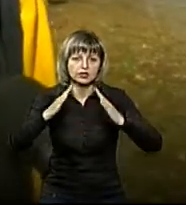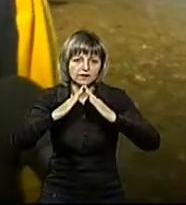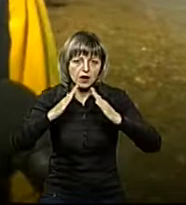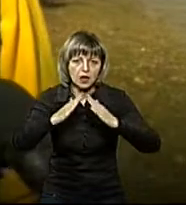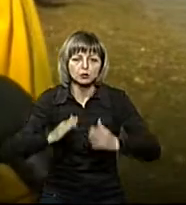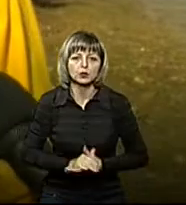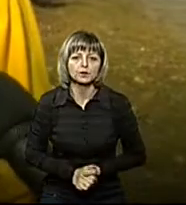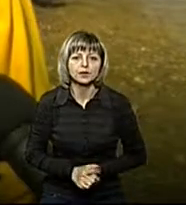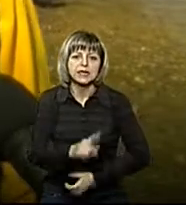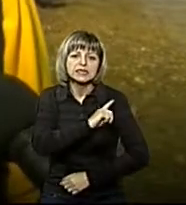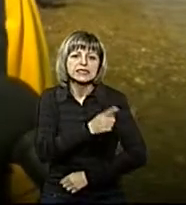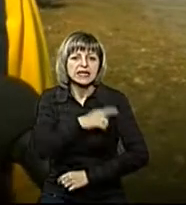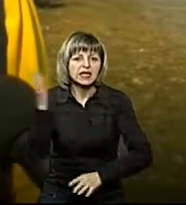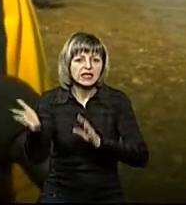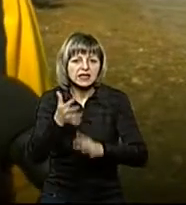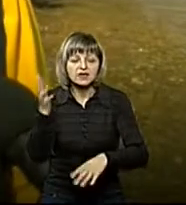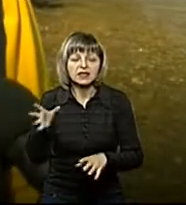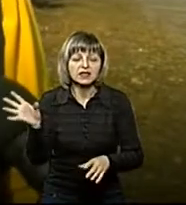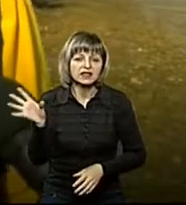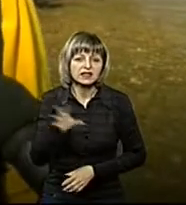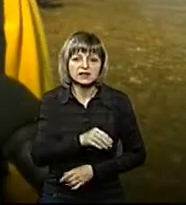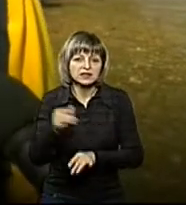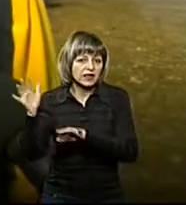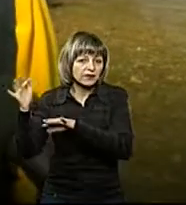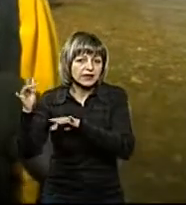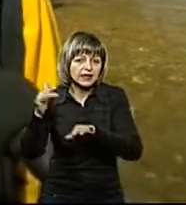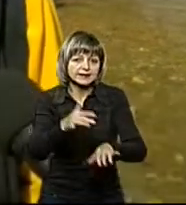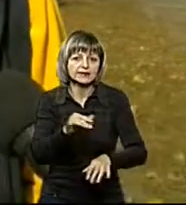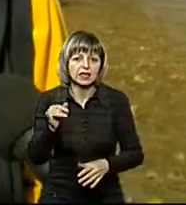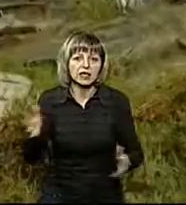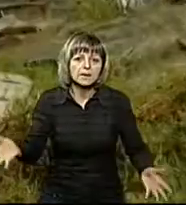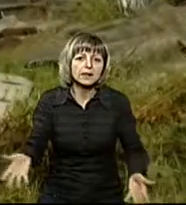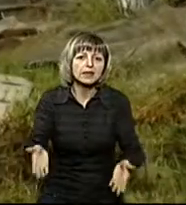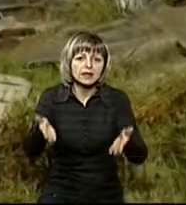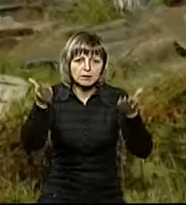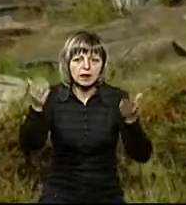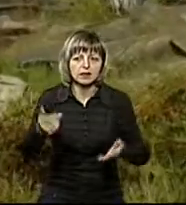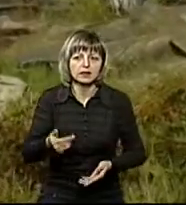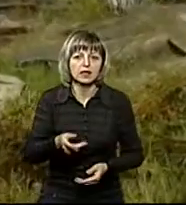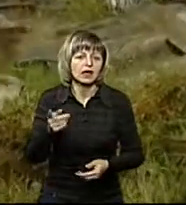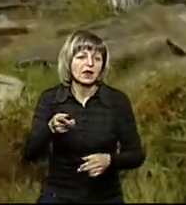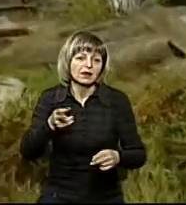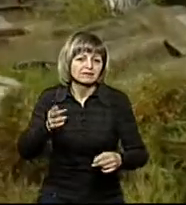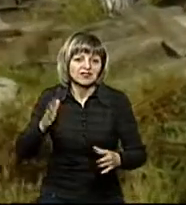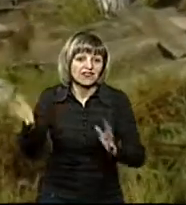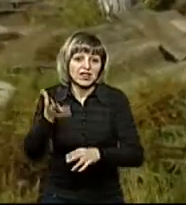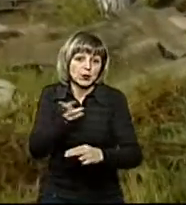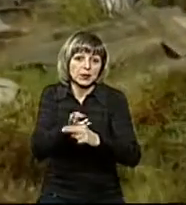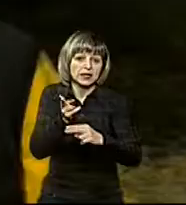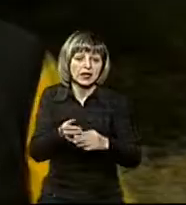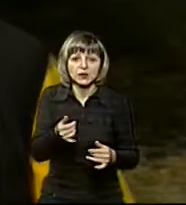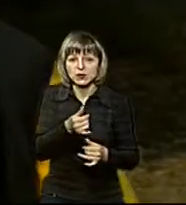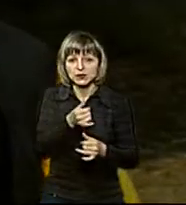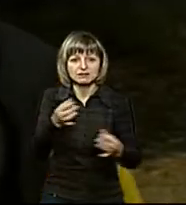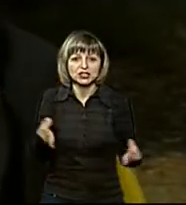це то все несе і піднімає. Йому пригради немає ніякої. Якось раніше